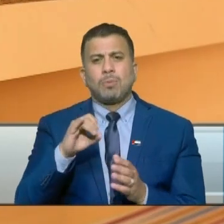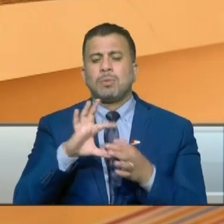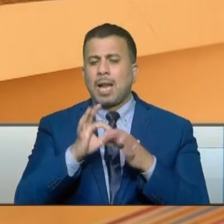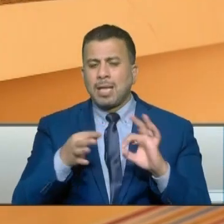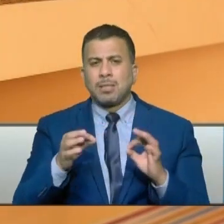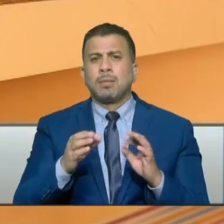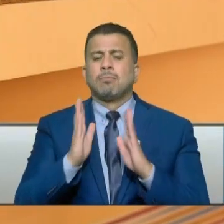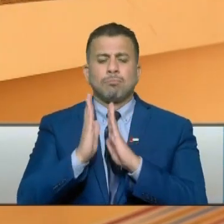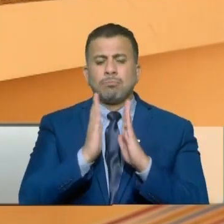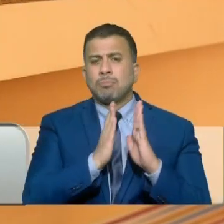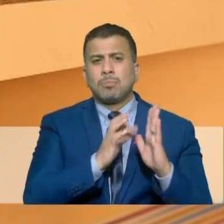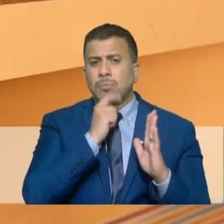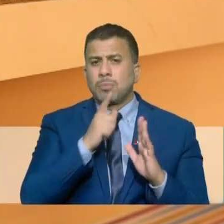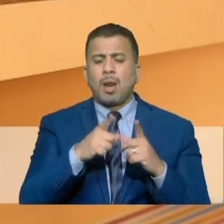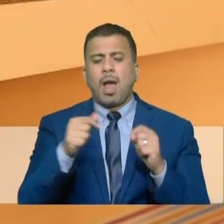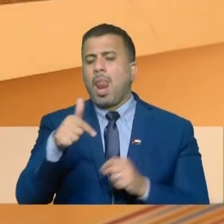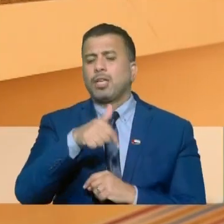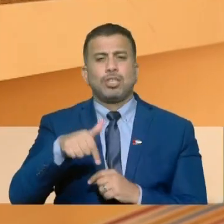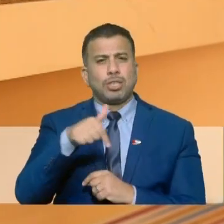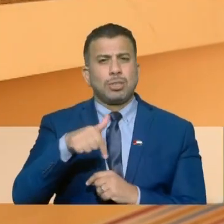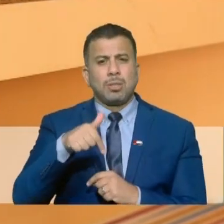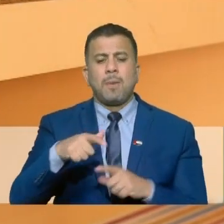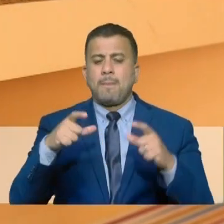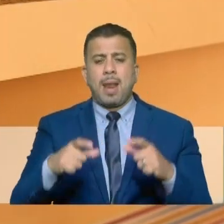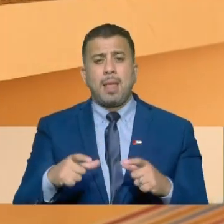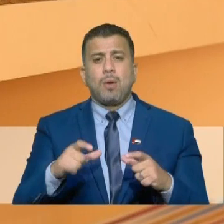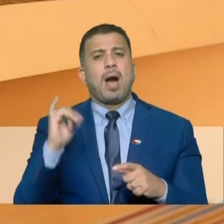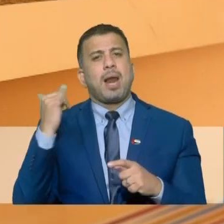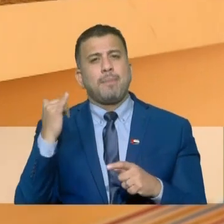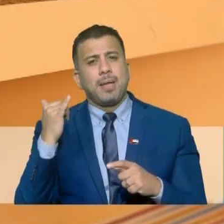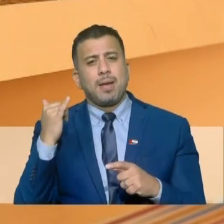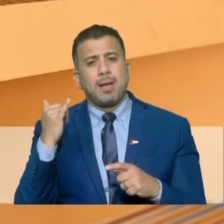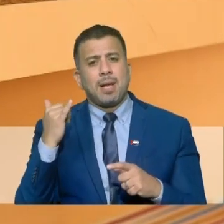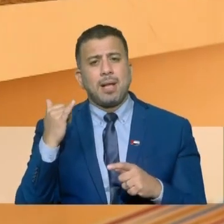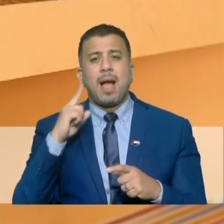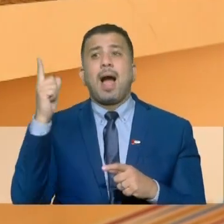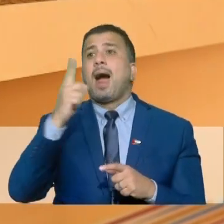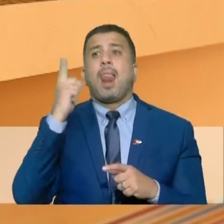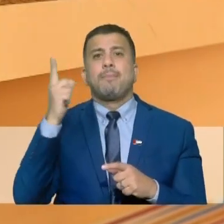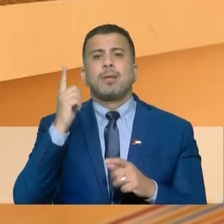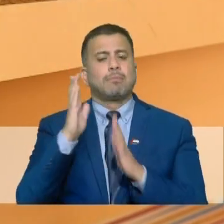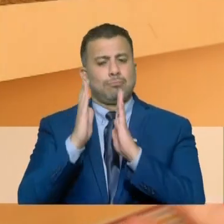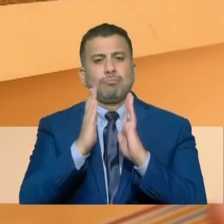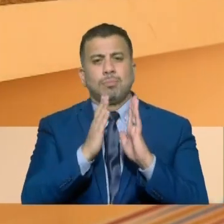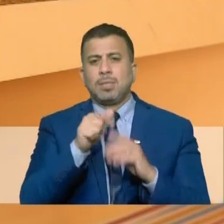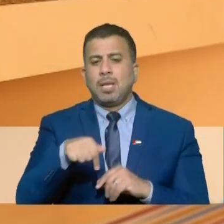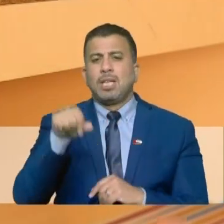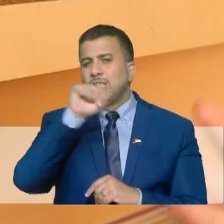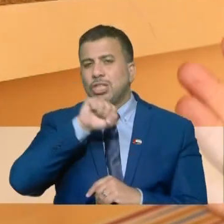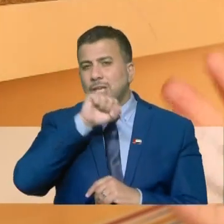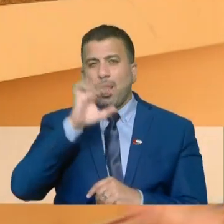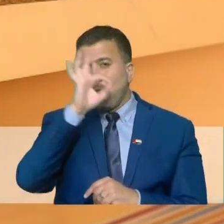واصدارات اخرى خليجيه ومحليه وعربيه وايضا عالميه لان معهد الشارقه